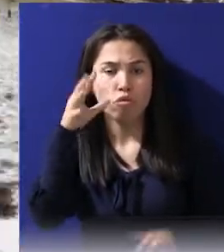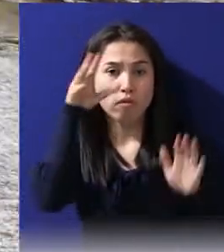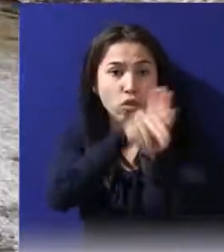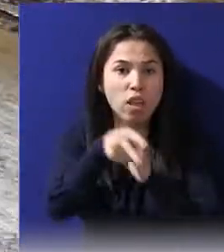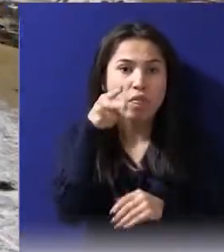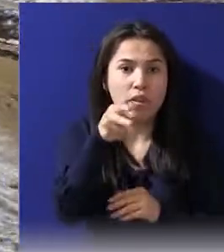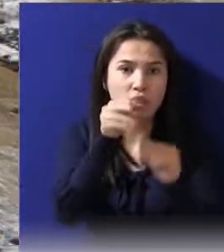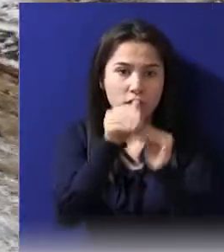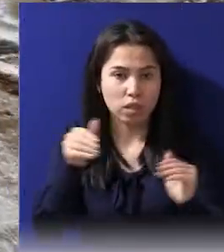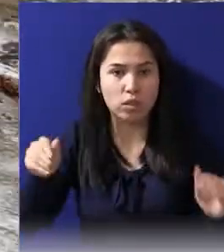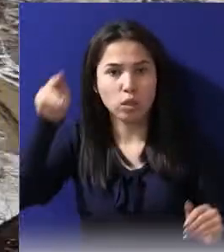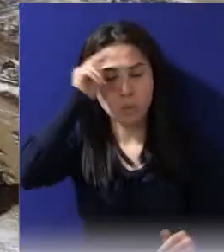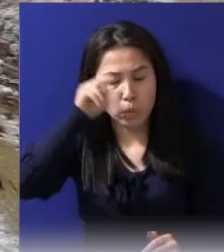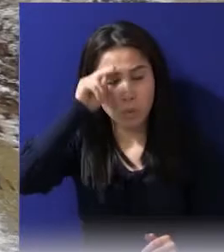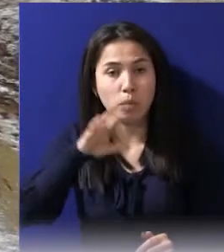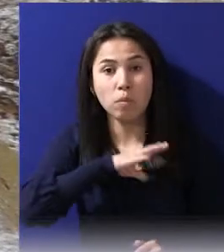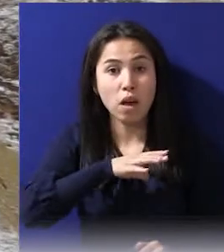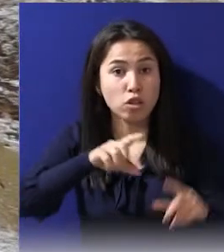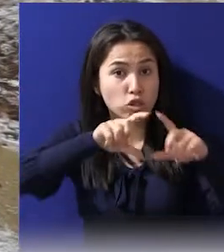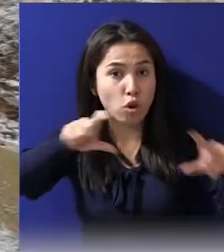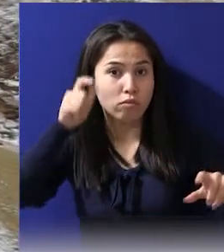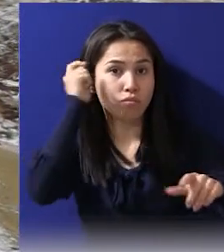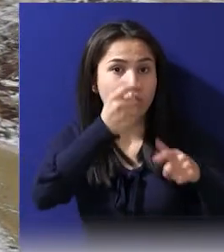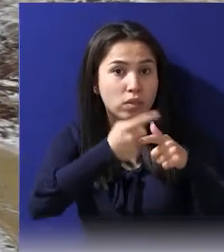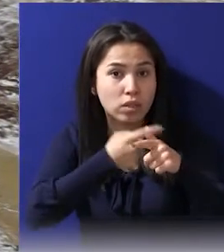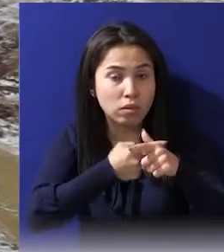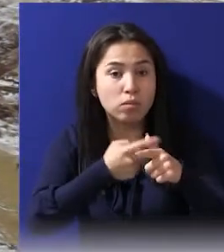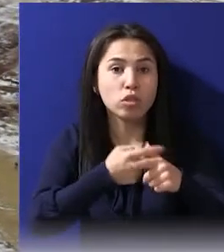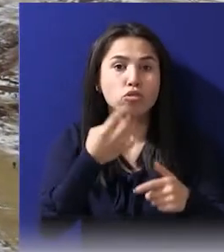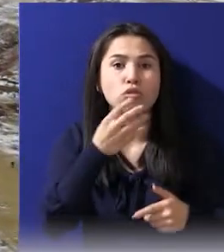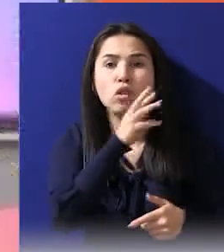Фарида Сейілханқызы, Султан Шорабай, Азат Байтемір, Жет-Жет Ньюс.